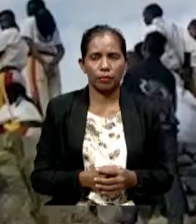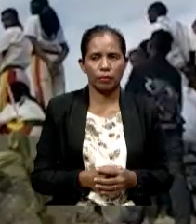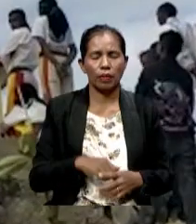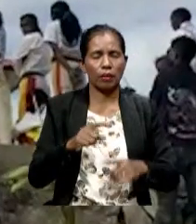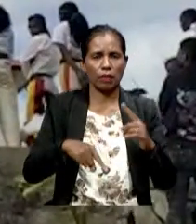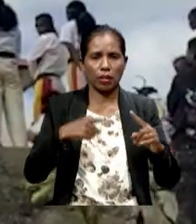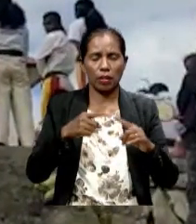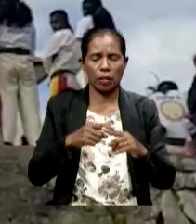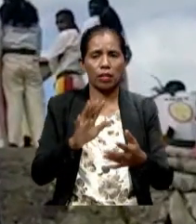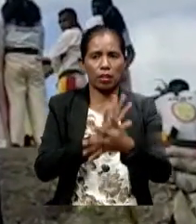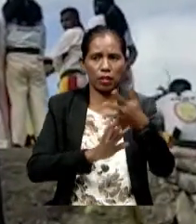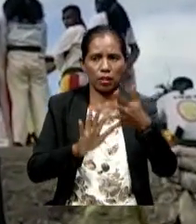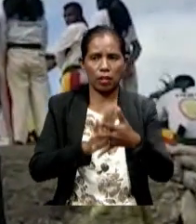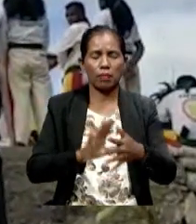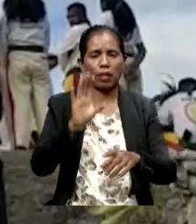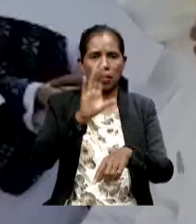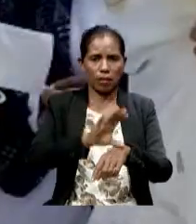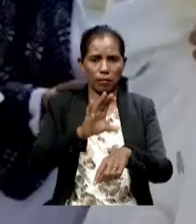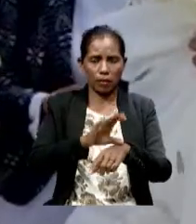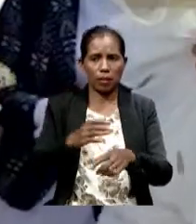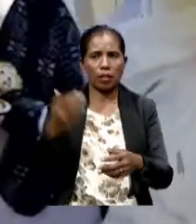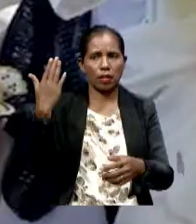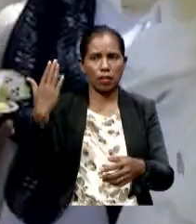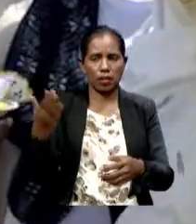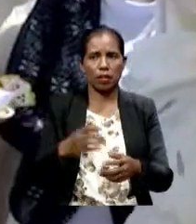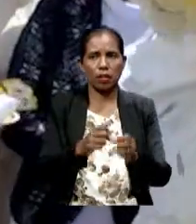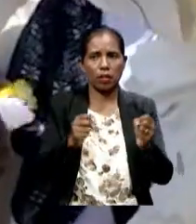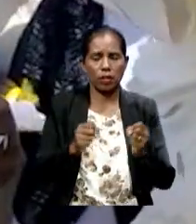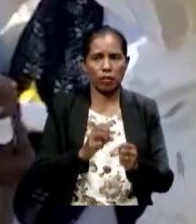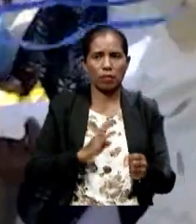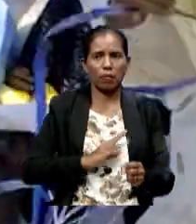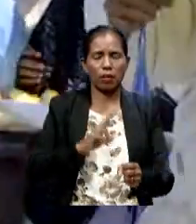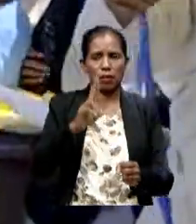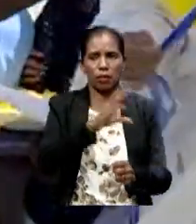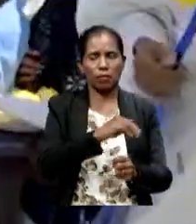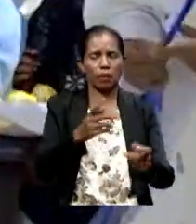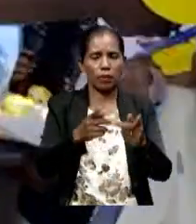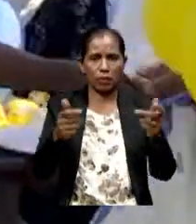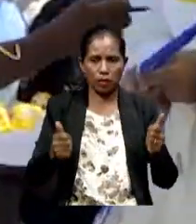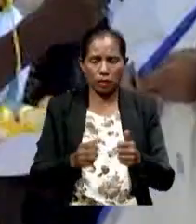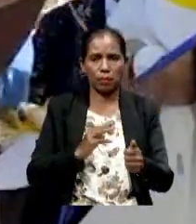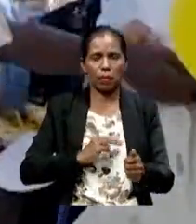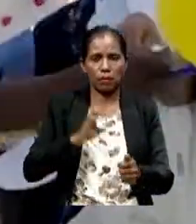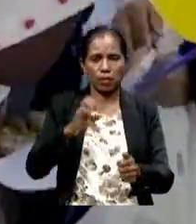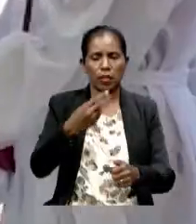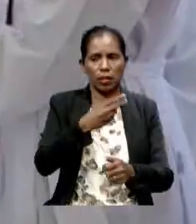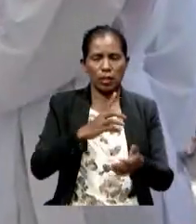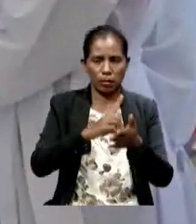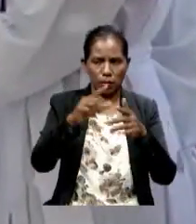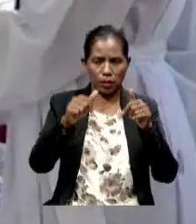Banghira inaugura Capela Santa Clara de Assis iha Lumululi, suku Maulau Post-Representivo Maubisi, quinta semana ne,